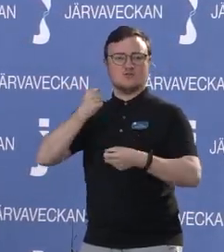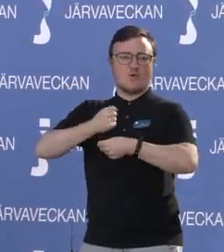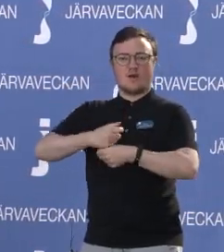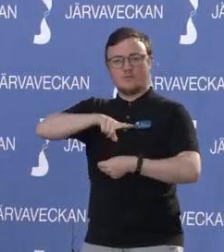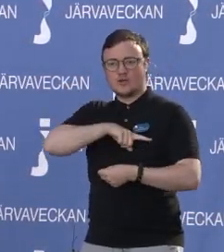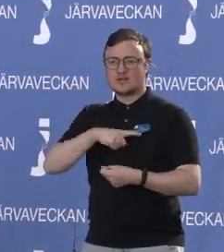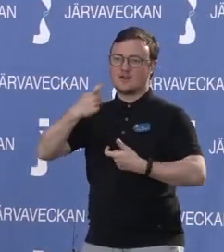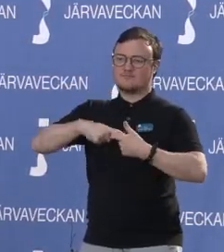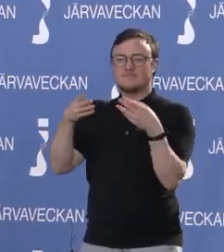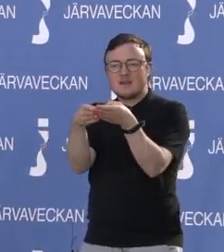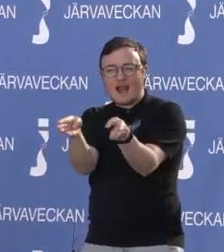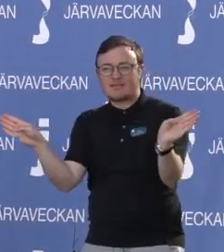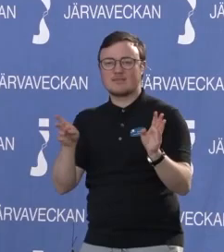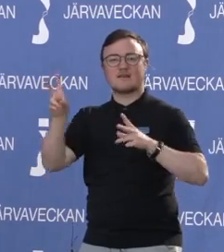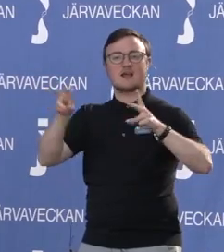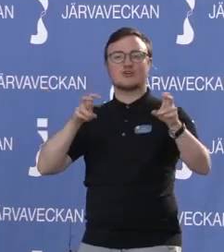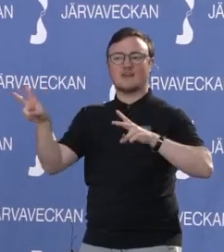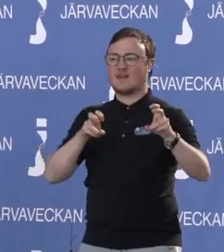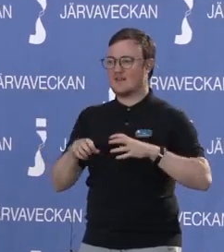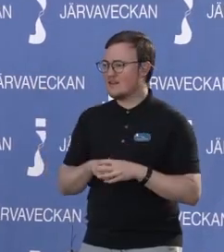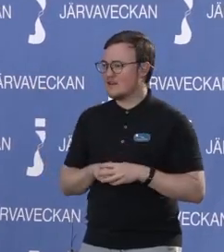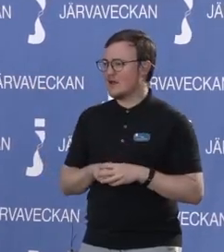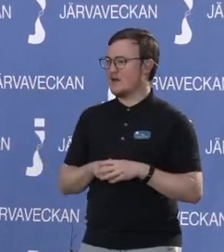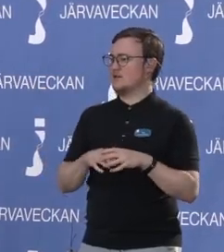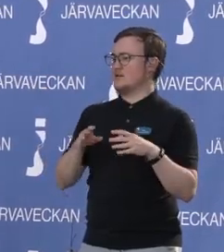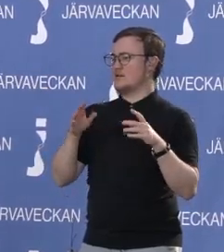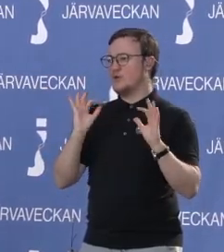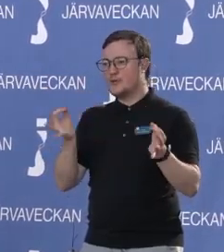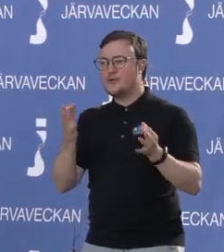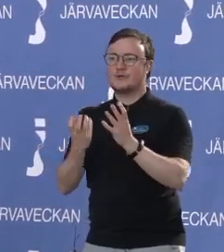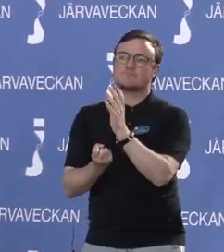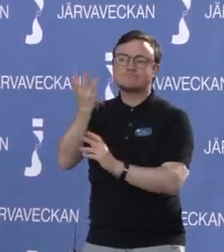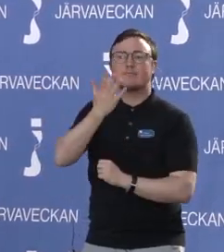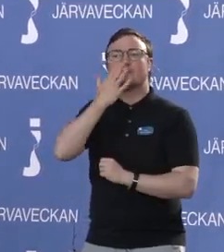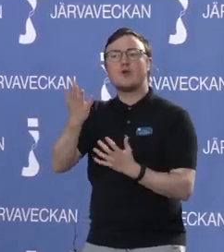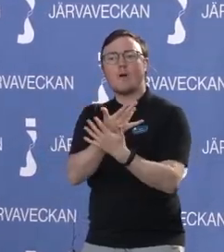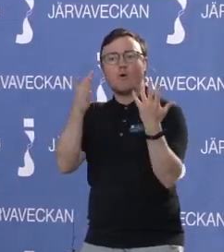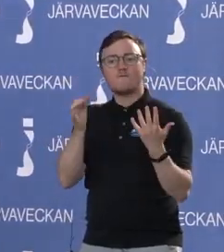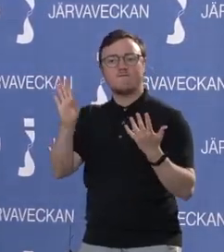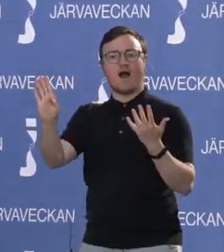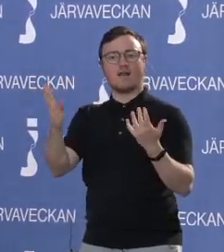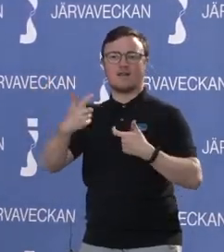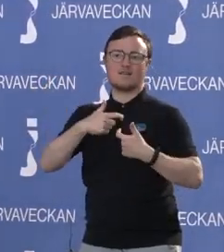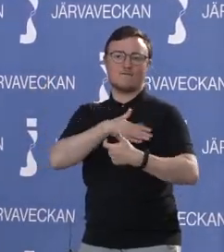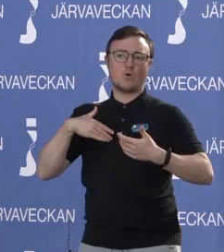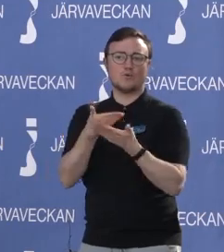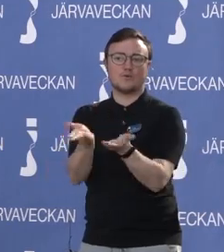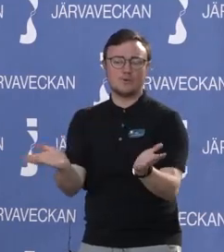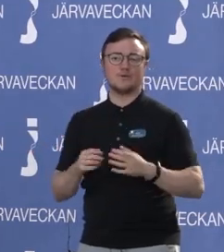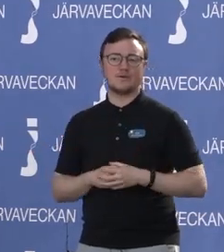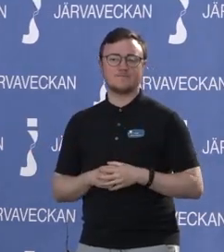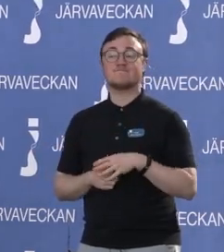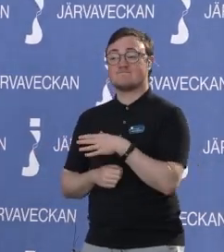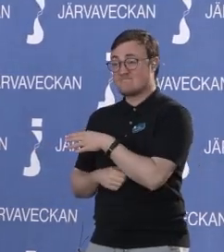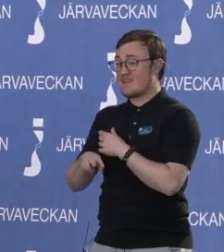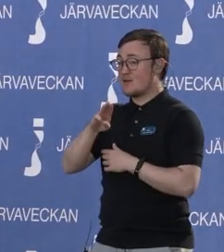bredda rekryteringar. Och hur har vi en bra mångfald också i utbudet? Här beskrev ju Michelle